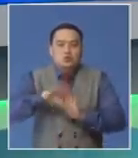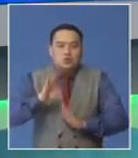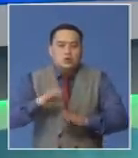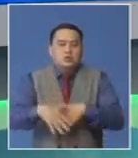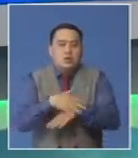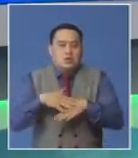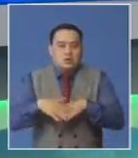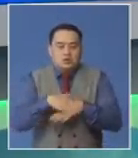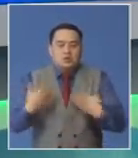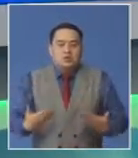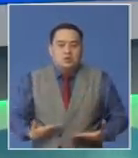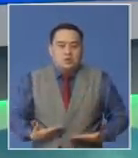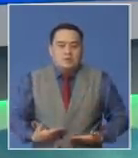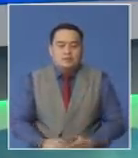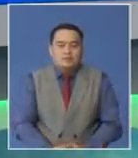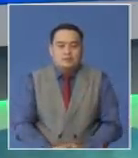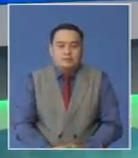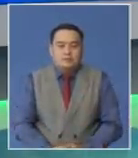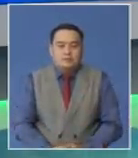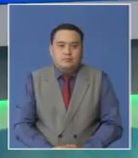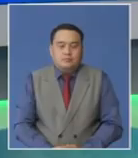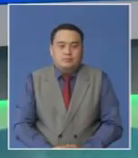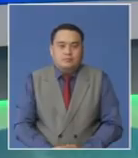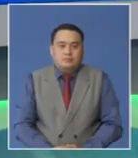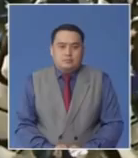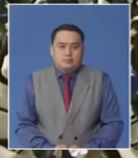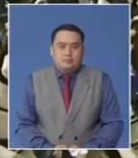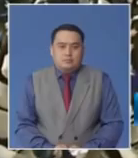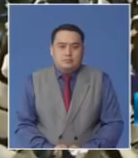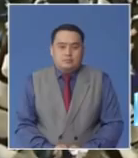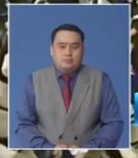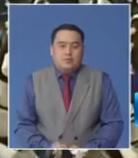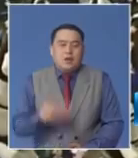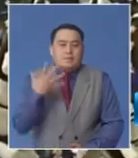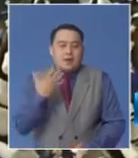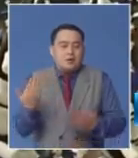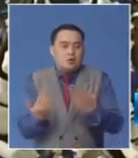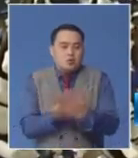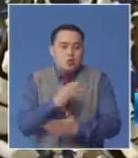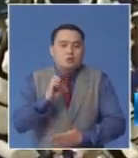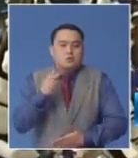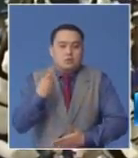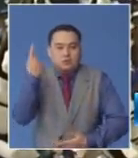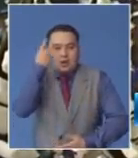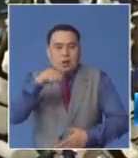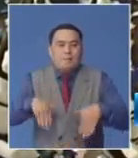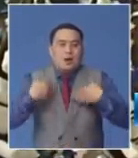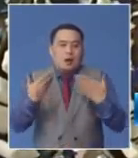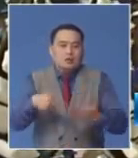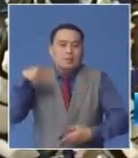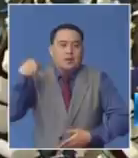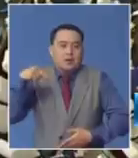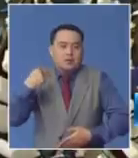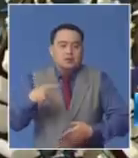населения более подробно в материале корреспондента 5 новых социальных инициатив предложил президент на